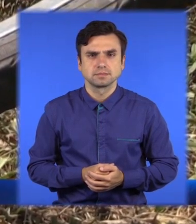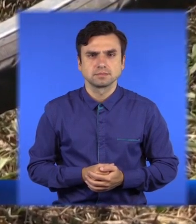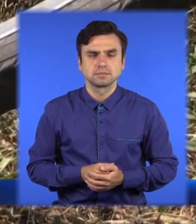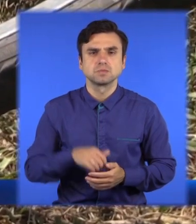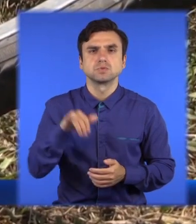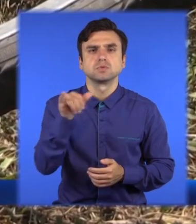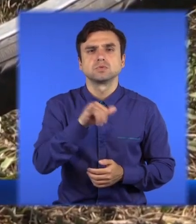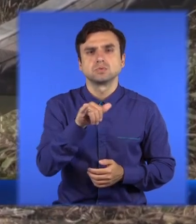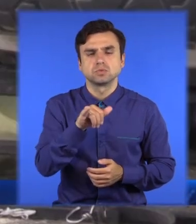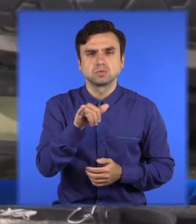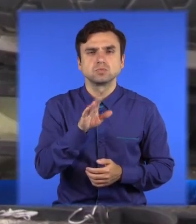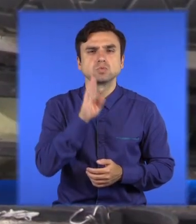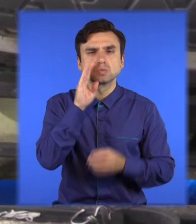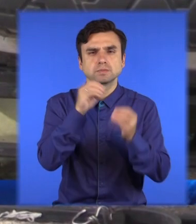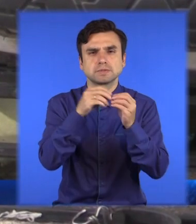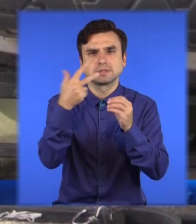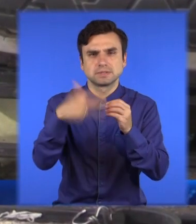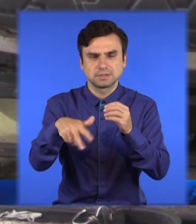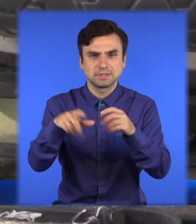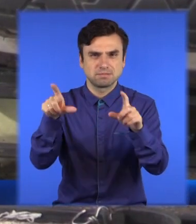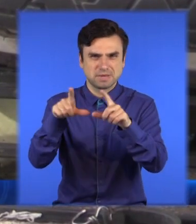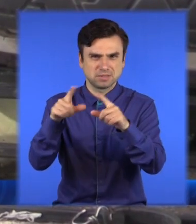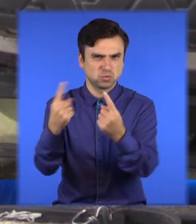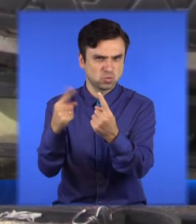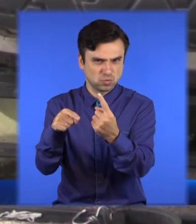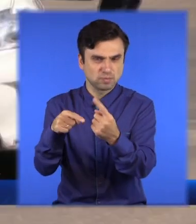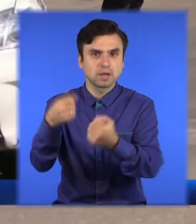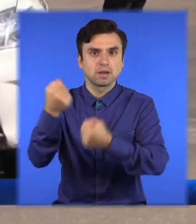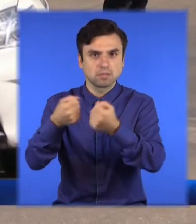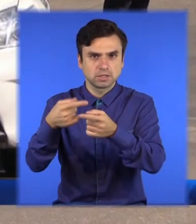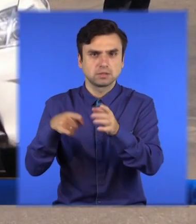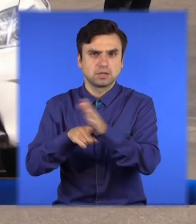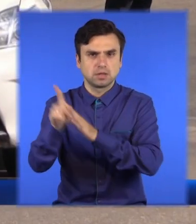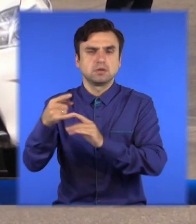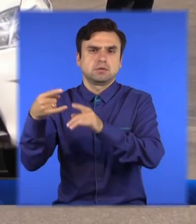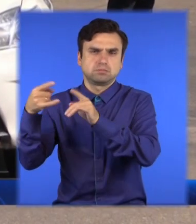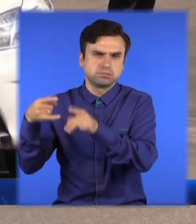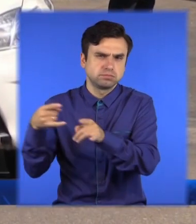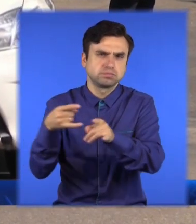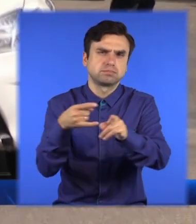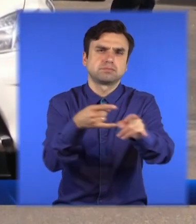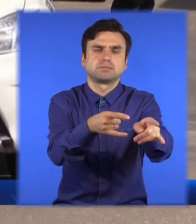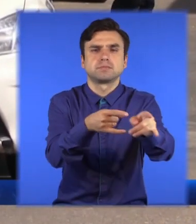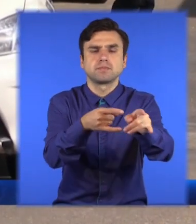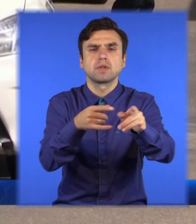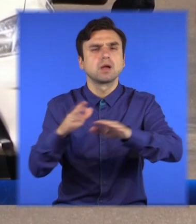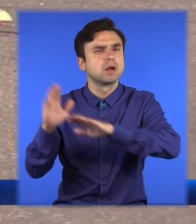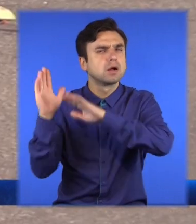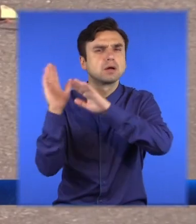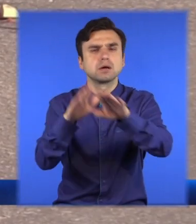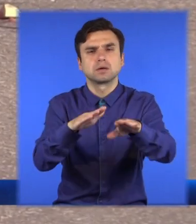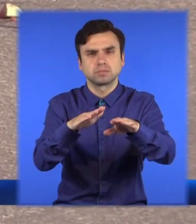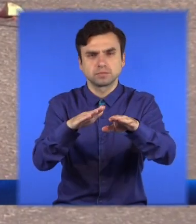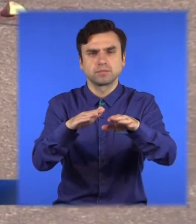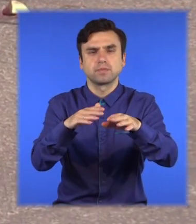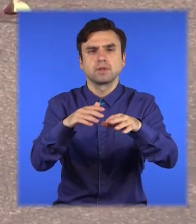що жінка-велосипедист отримала тяжкі травми голови. Її госпіталізували до лікарні, а мотоцикліст відбувся за боями. На місці